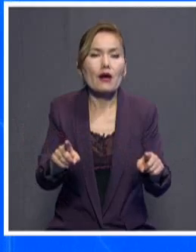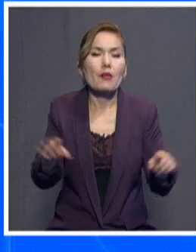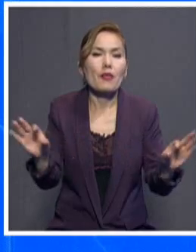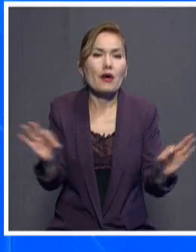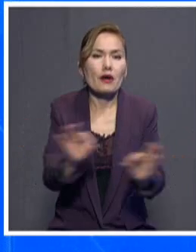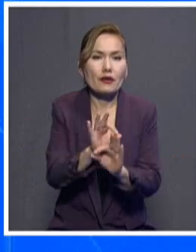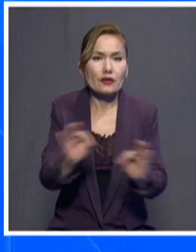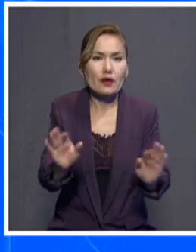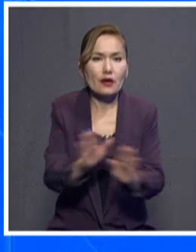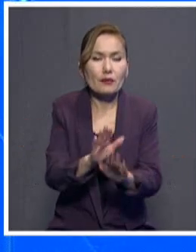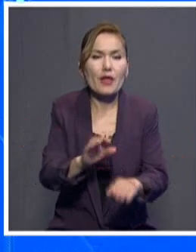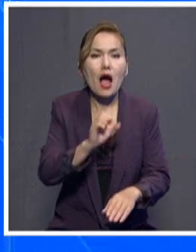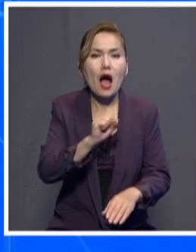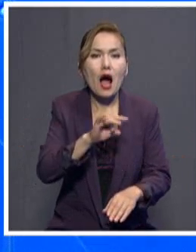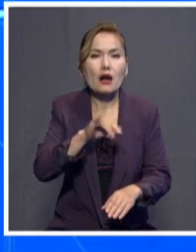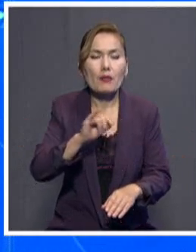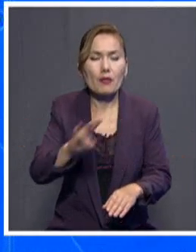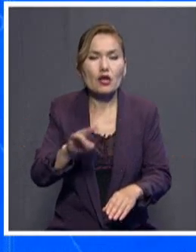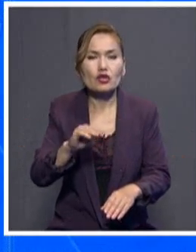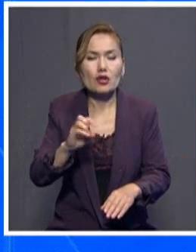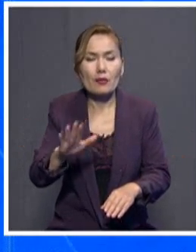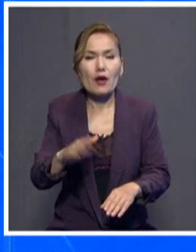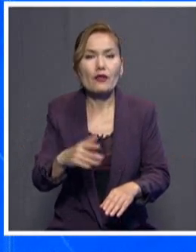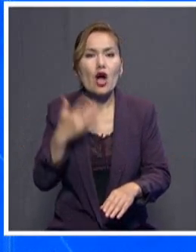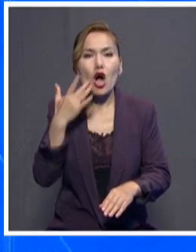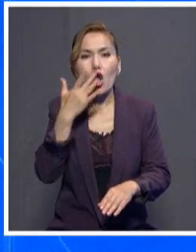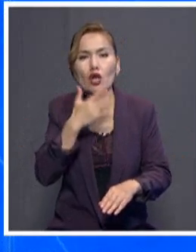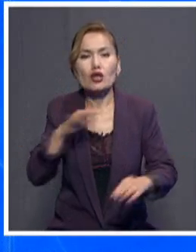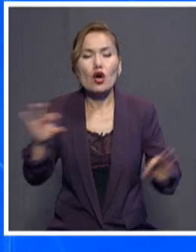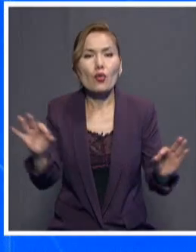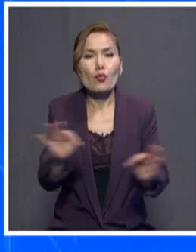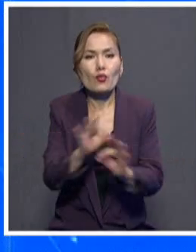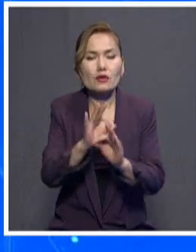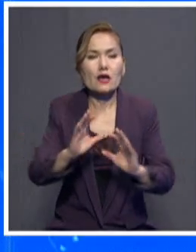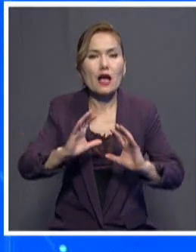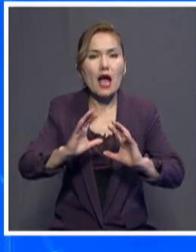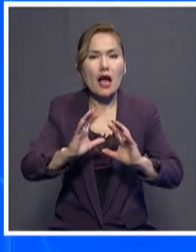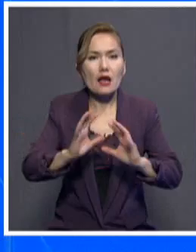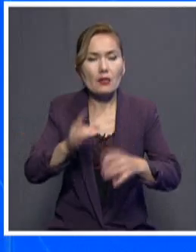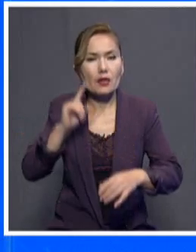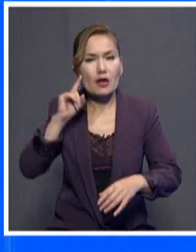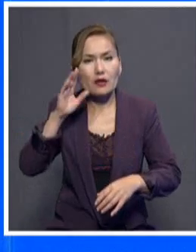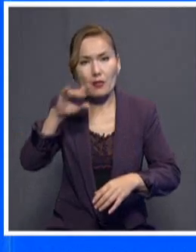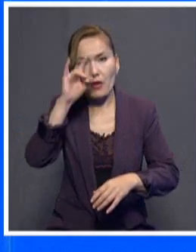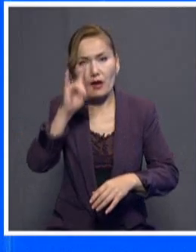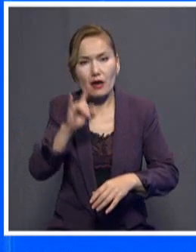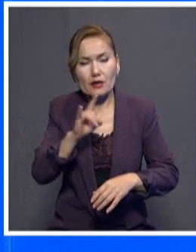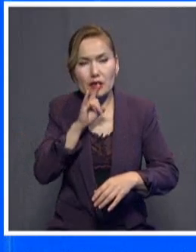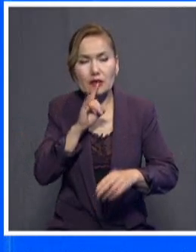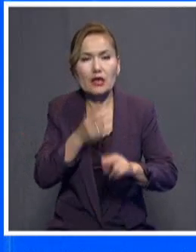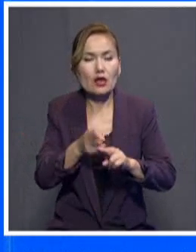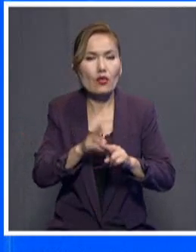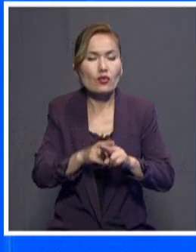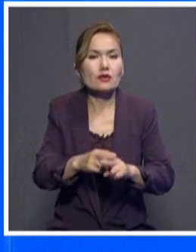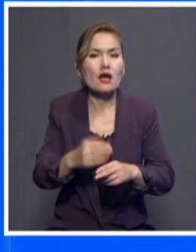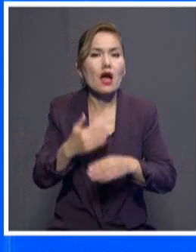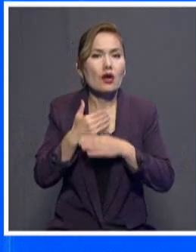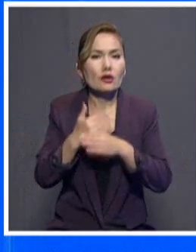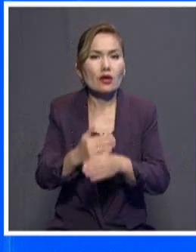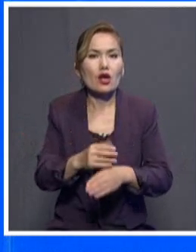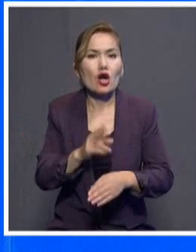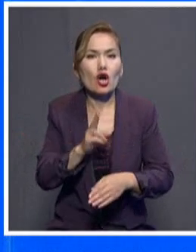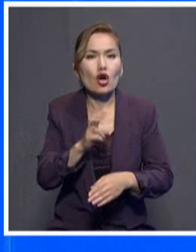Жүдебаев. Ол бұған дейін ұлттық музыкамыздың әлемдік деңгейде танылуына өлшеусіз еңбек сіңірді. Құрманғазы атындағы Қазақ